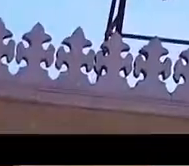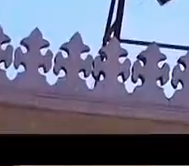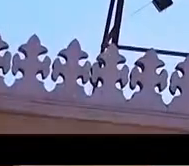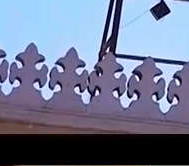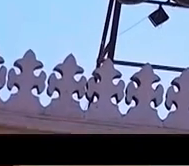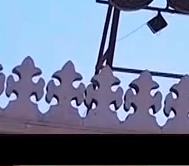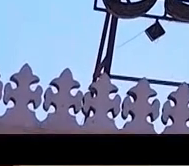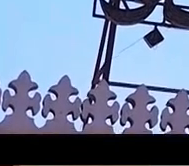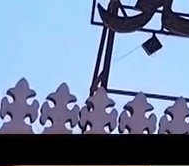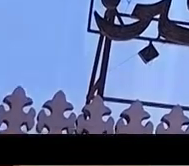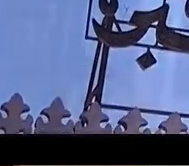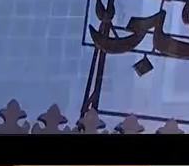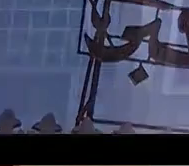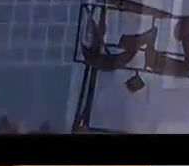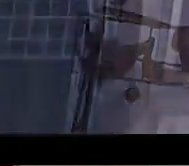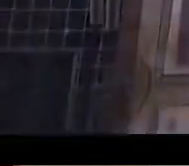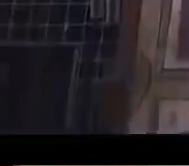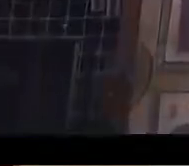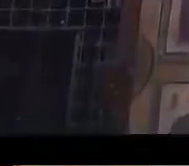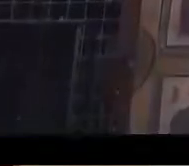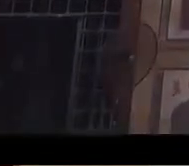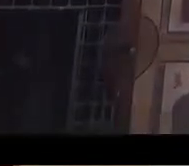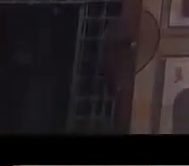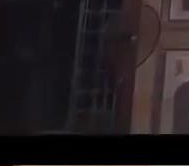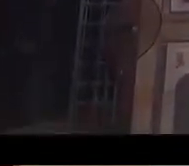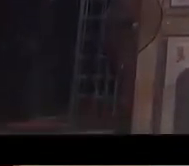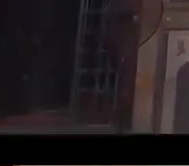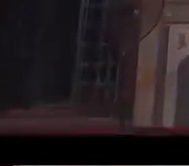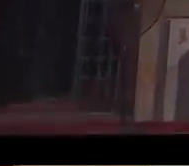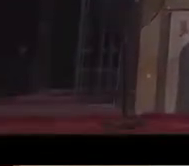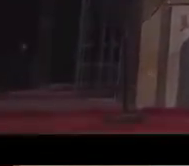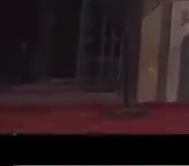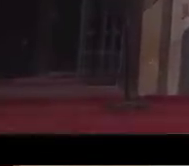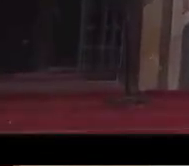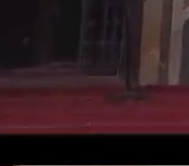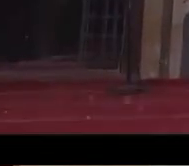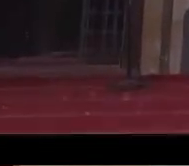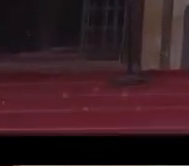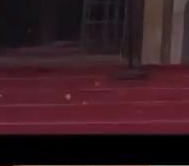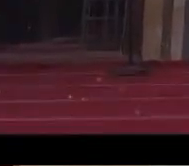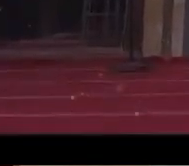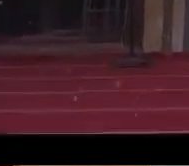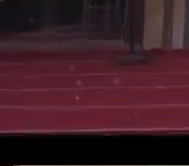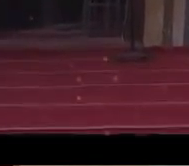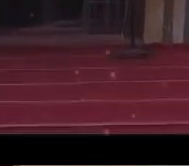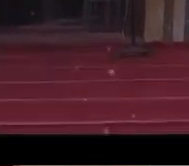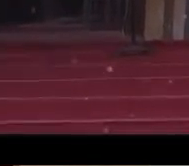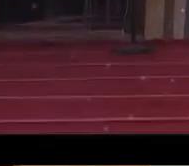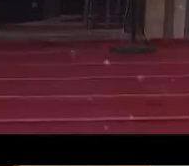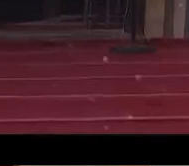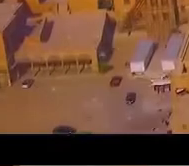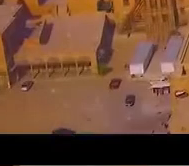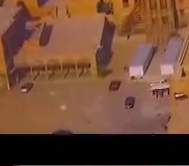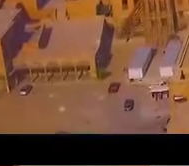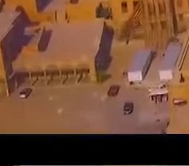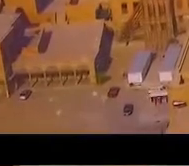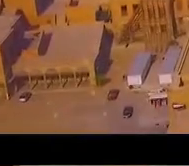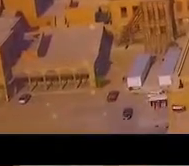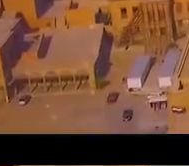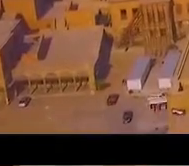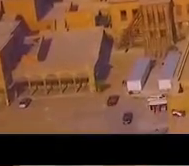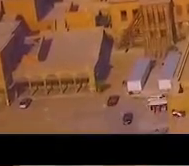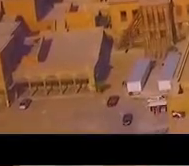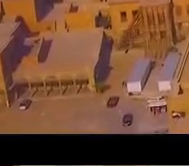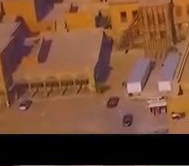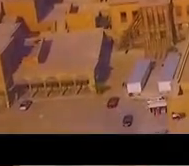يا خير الحافظين ويا مجيب السائلين. وآخر دعوانا أن